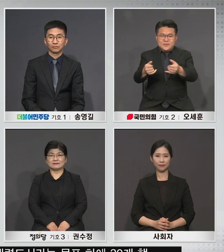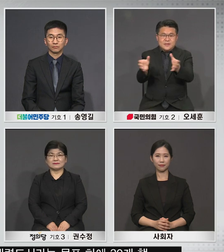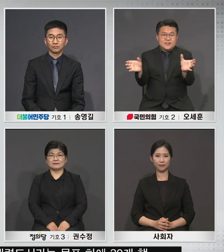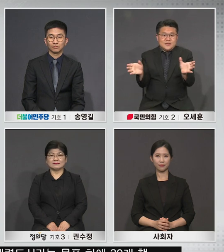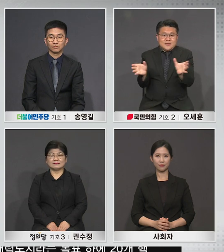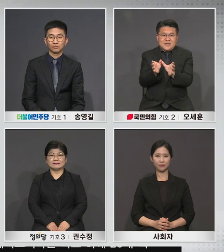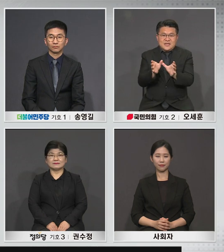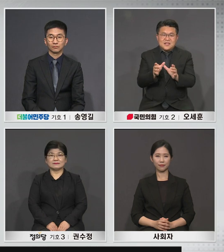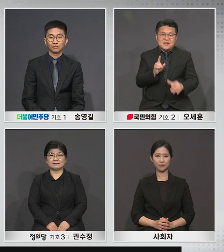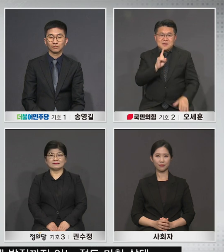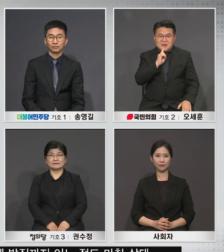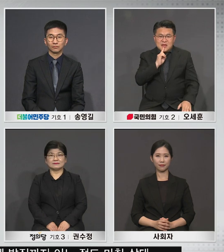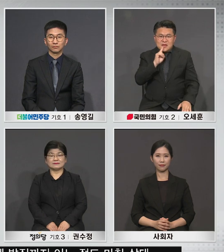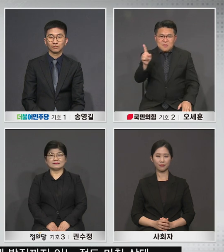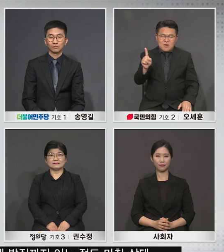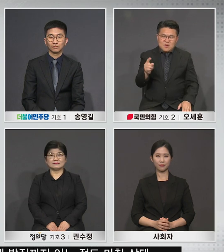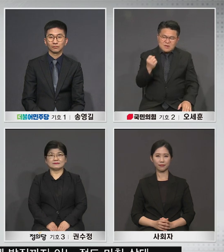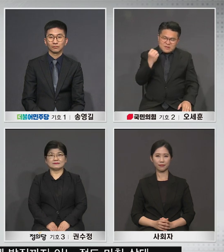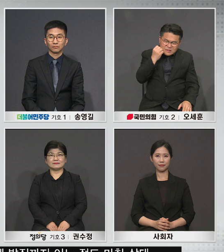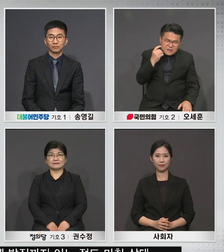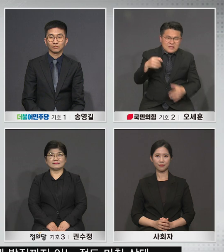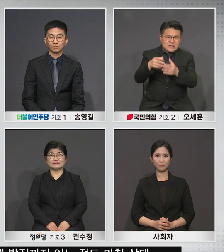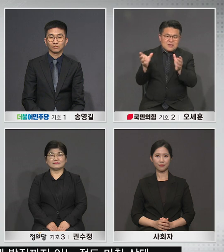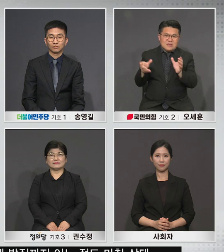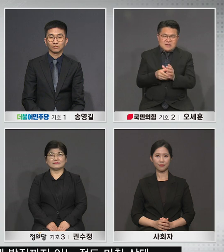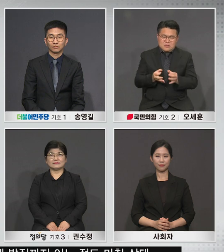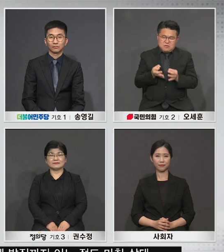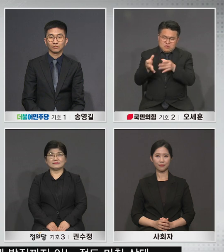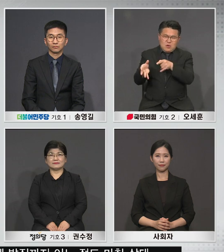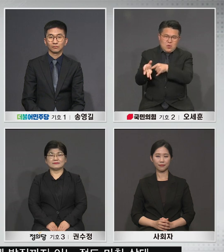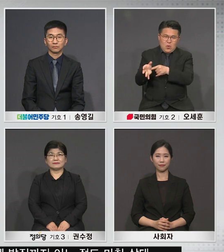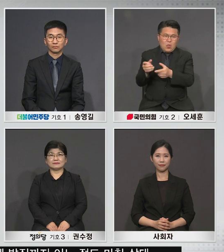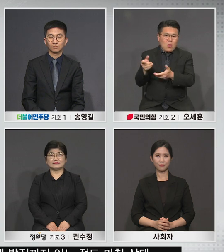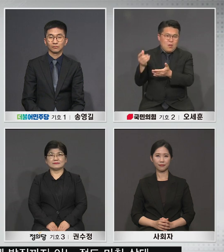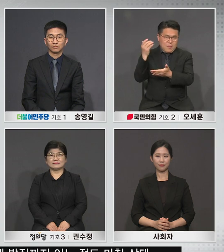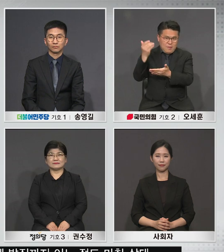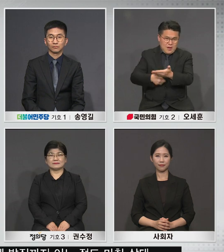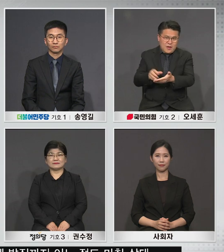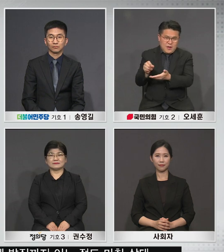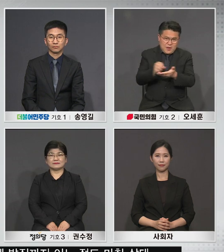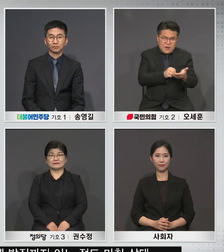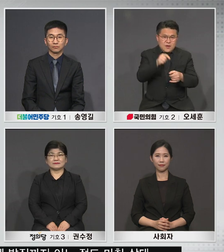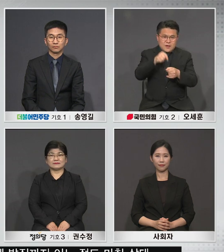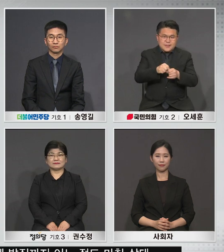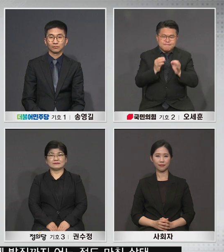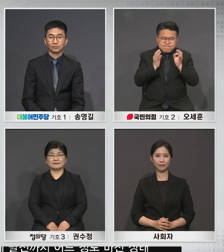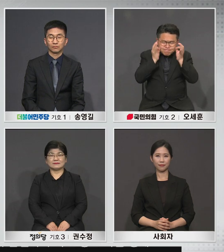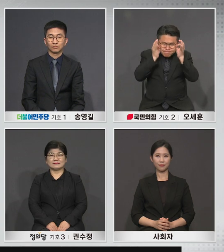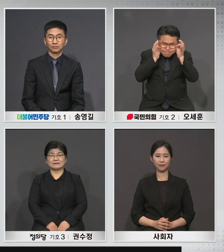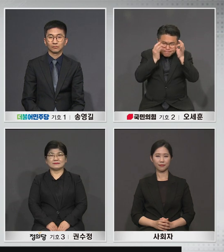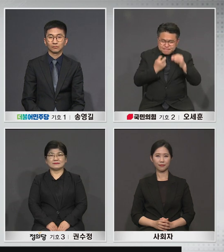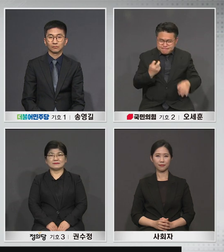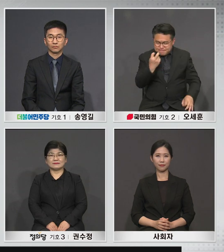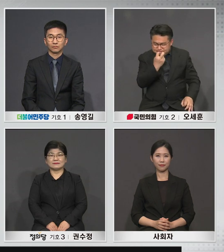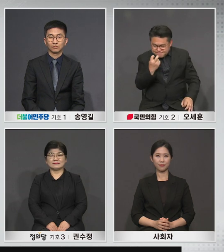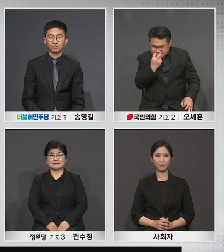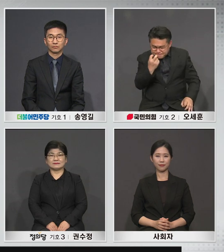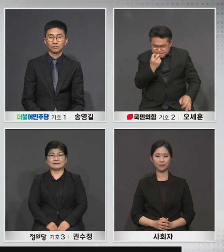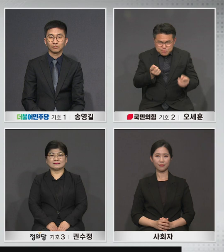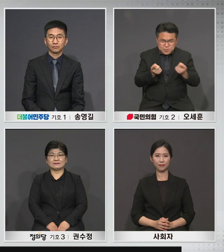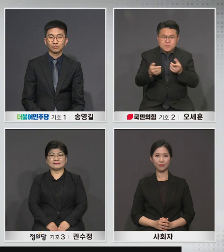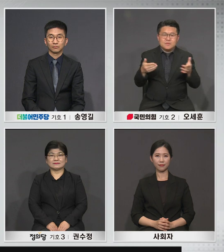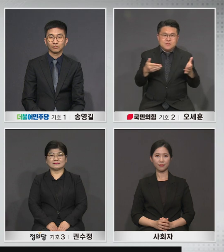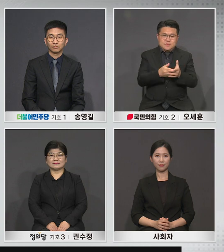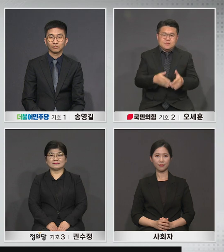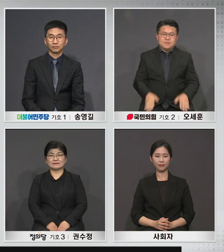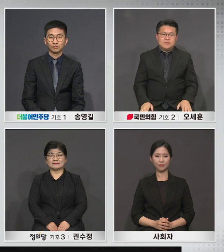자처하는 관변단체에 흘러들어가는 과도한 예산을 조정하기 위해서 정말 심혈을 기울여서 예산을 조정을 했고요.